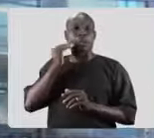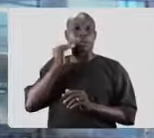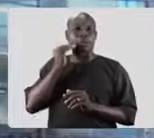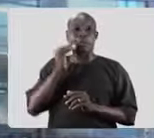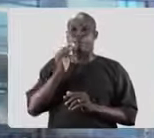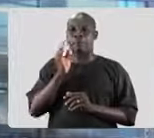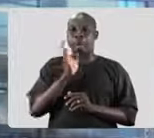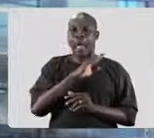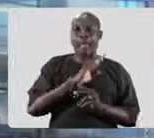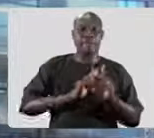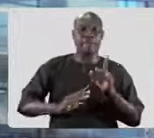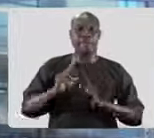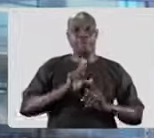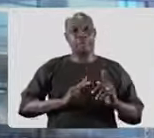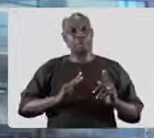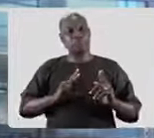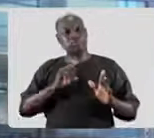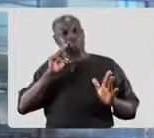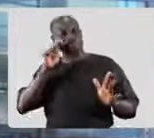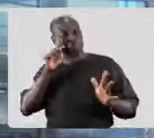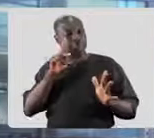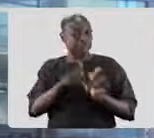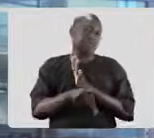bi akọ di na wu